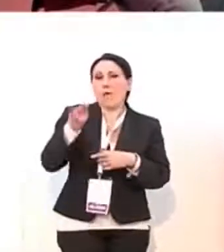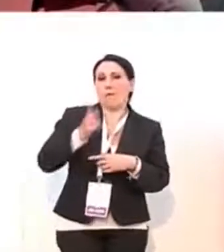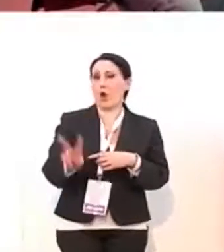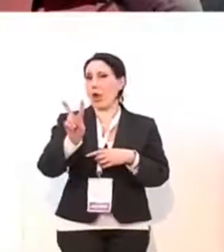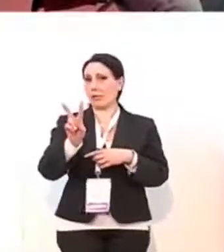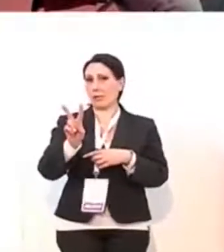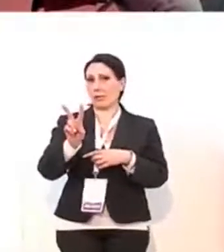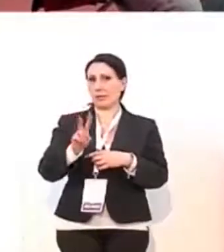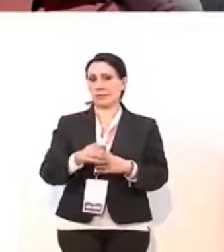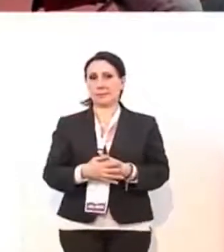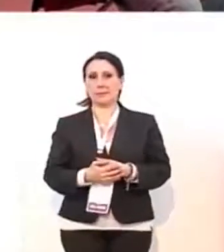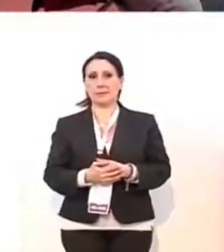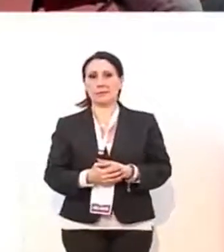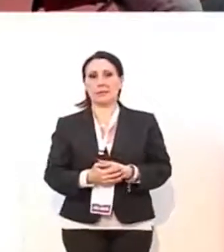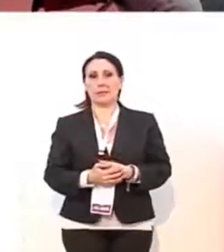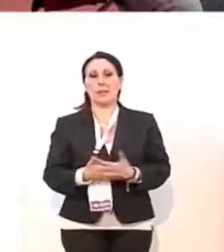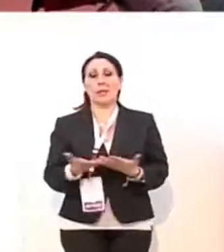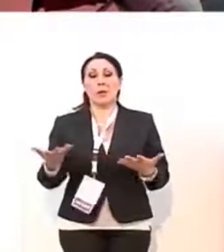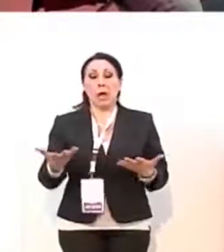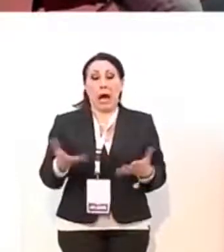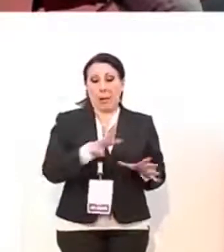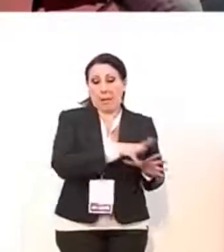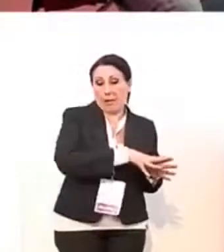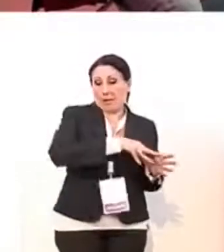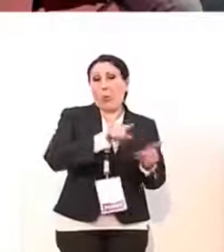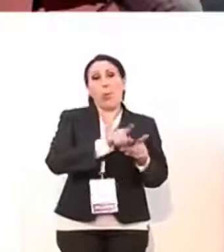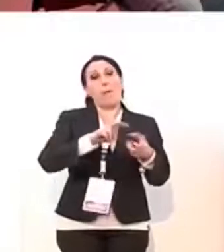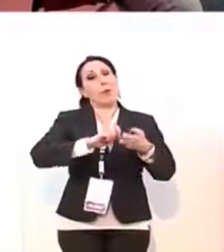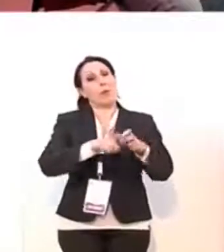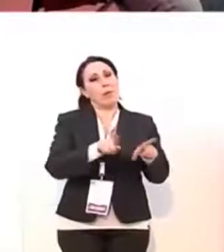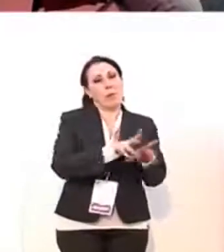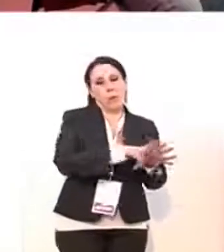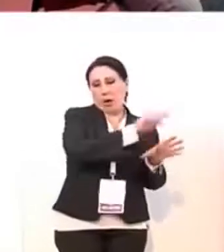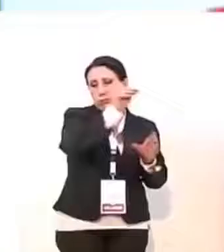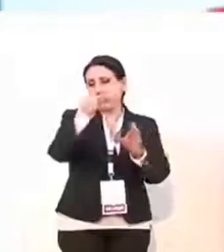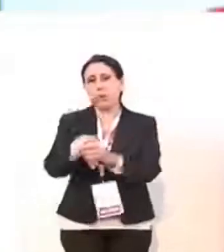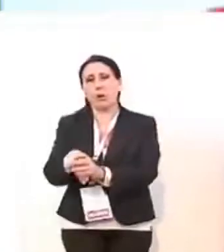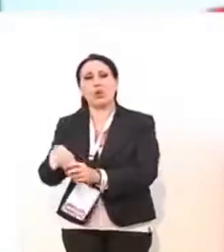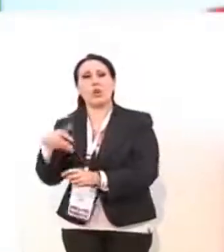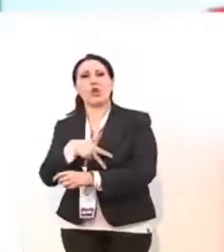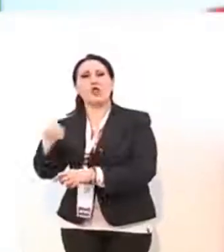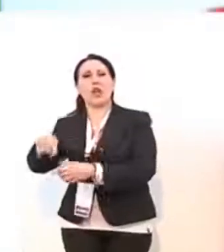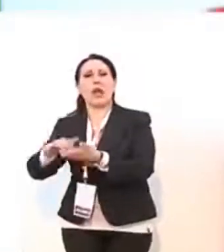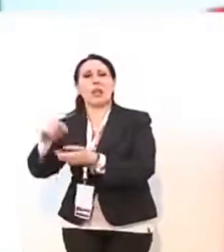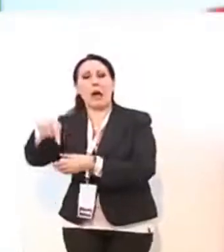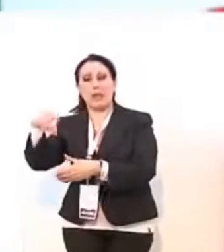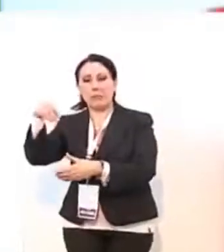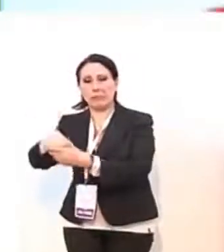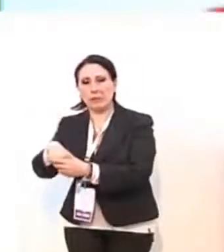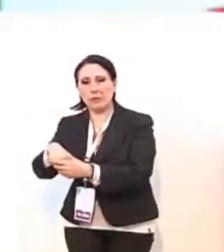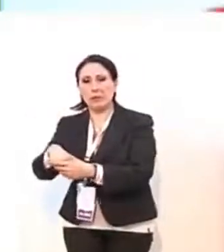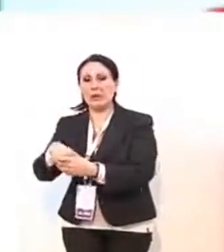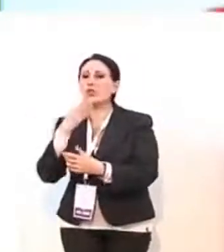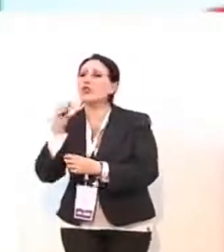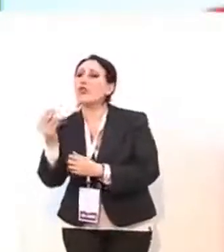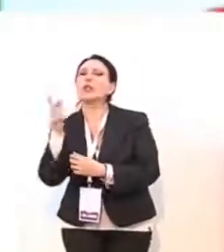questo lo portiamo tra le giovani generazioni, tra le ragazze, le giovani e le giovanissime, gli episodi sono drammatici, e a